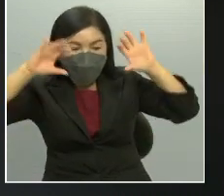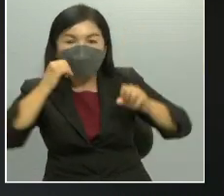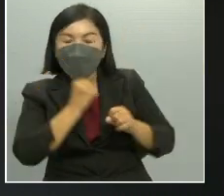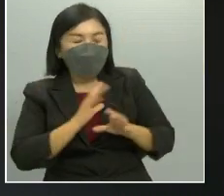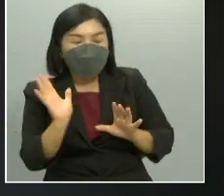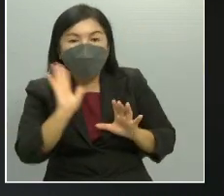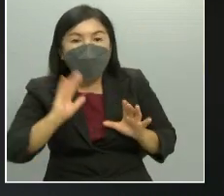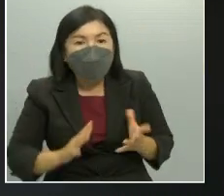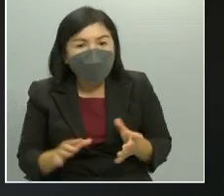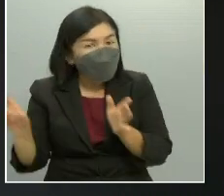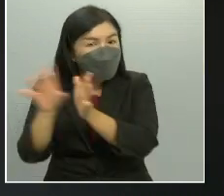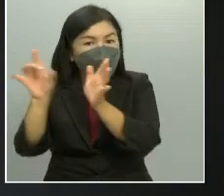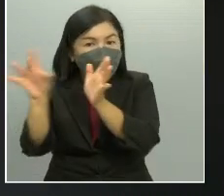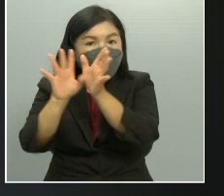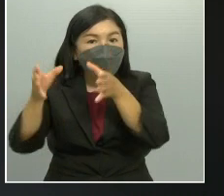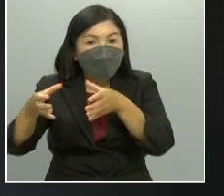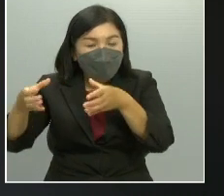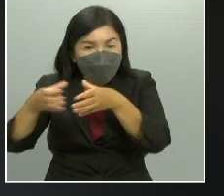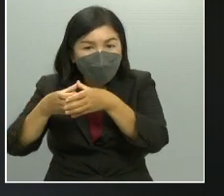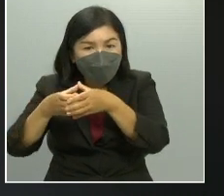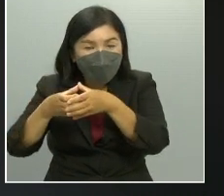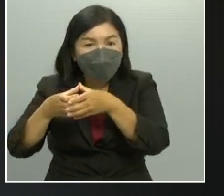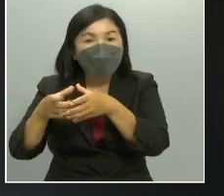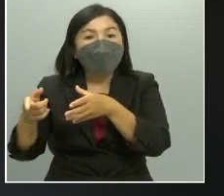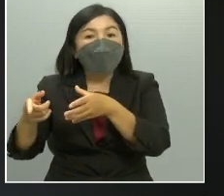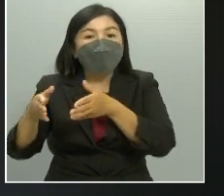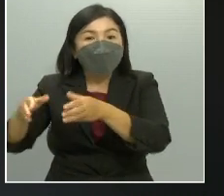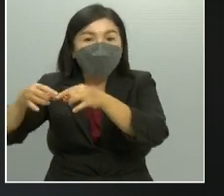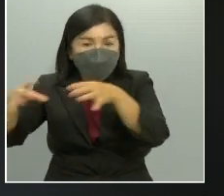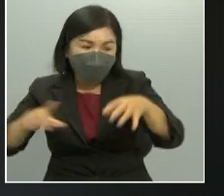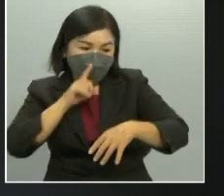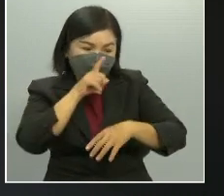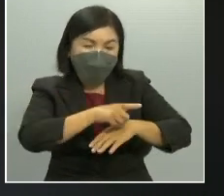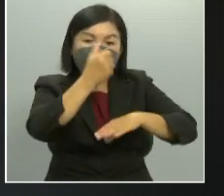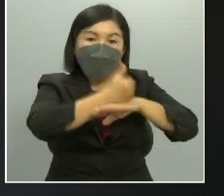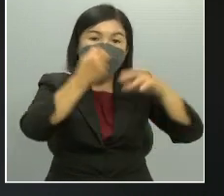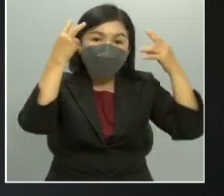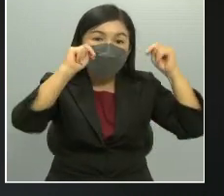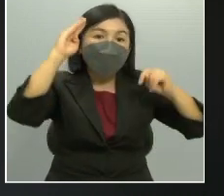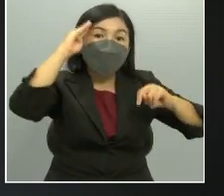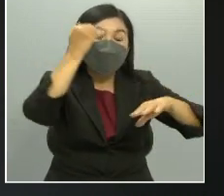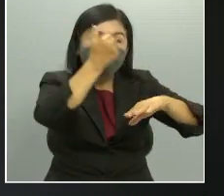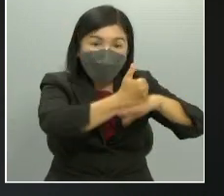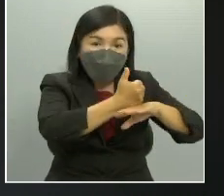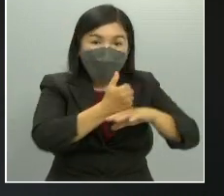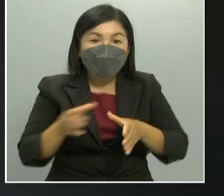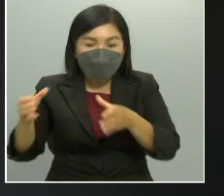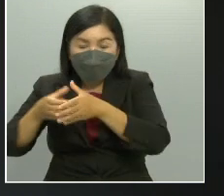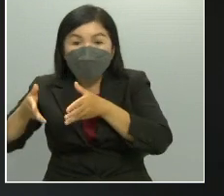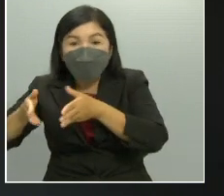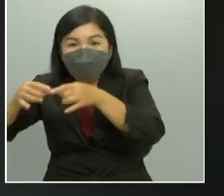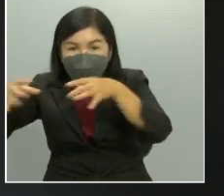คือครั้งสุดท้ายของรัฐบาลพลเอกประยุทธ์เพื่อไทยพร้อมรวยในภารกิจใหญ่เพื่อพี่น้องประชา